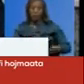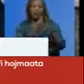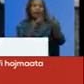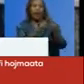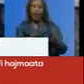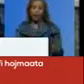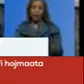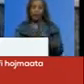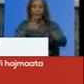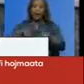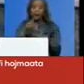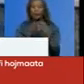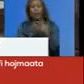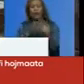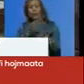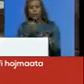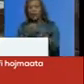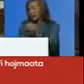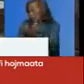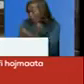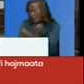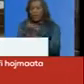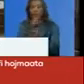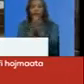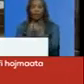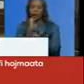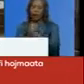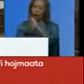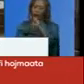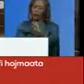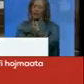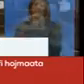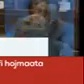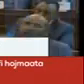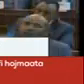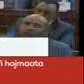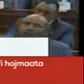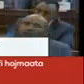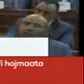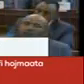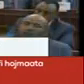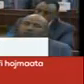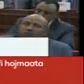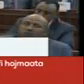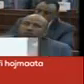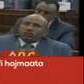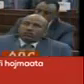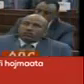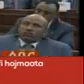ተለያይተን ቀርተው ተባብረንና ተዋደንም ለመፍታት ዓመታት ያስፈልጉናል። በመሆኑም የባከነውን